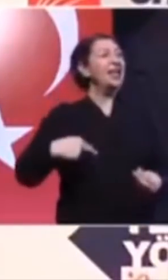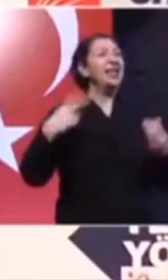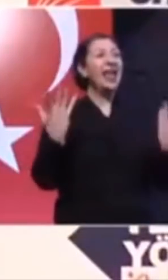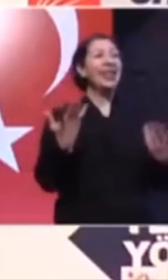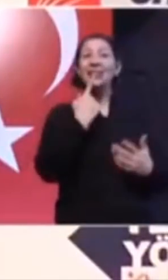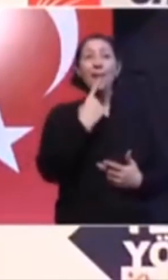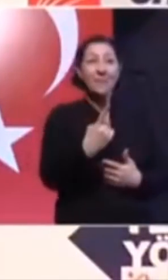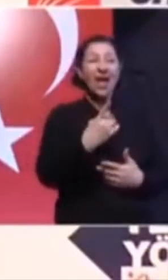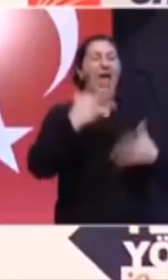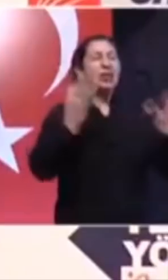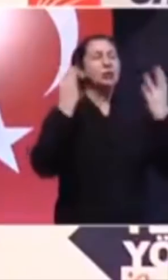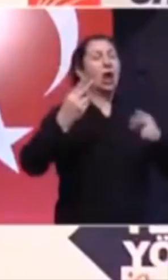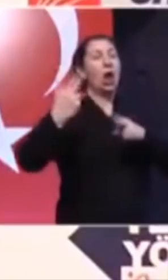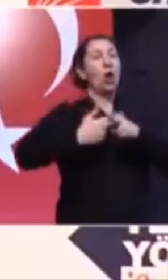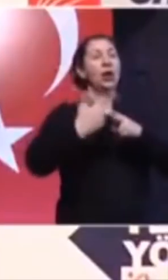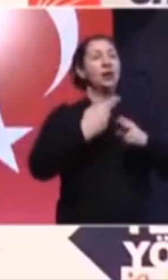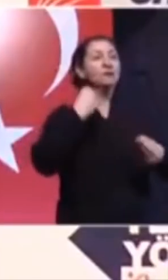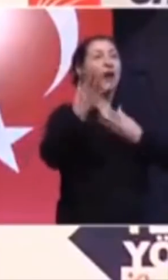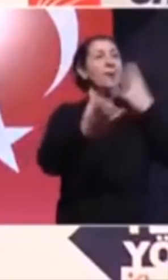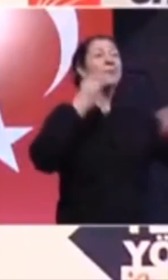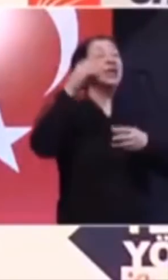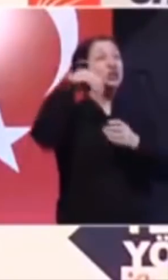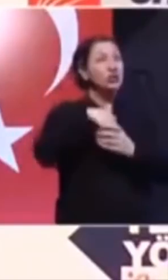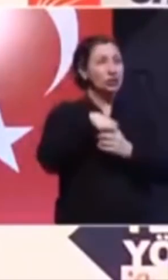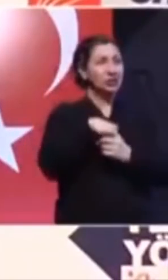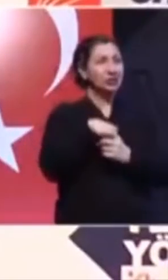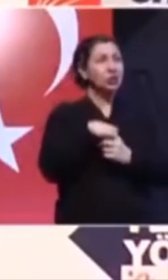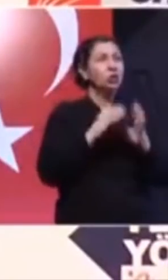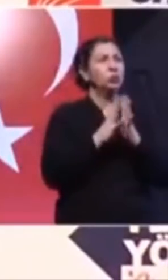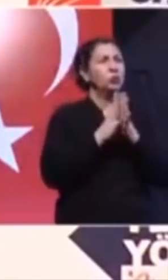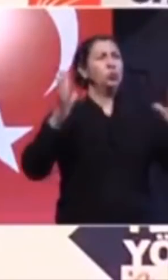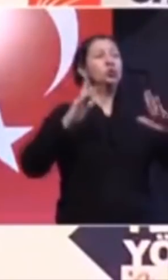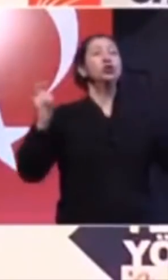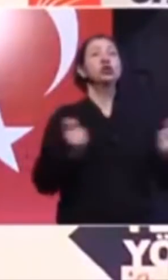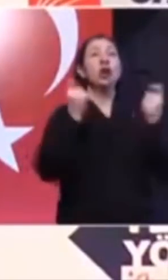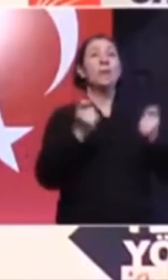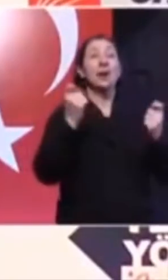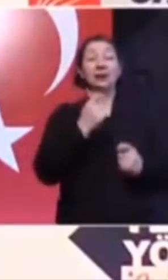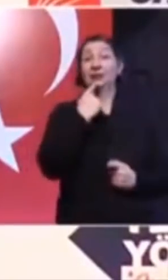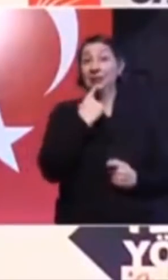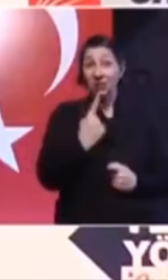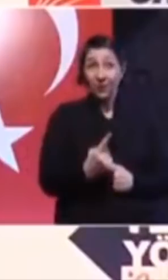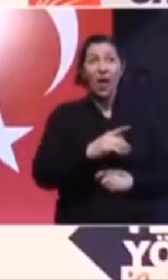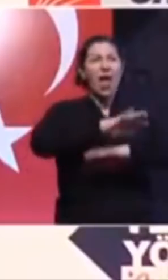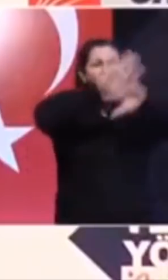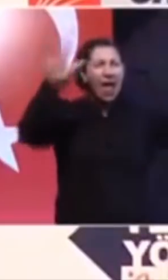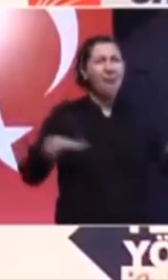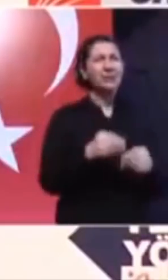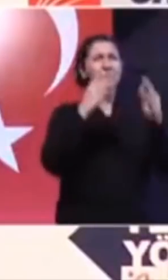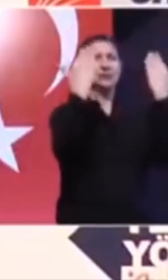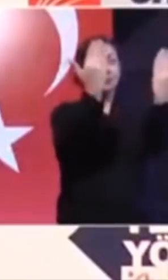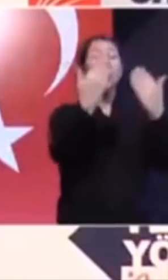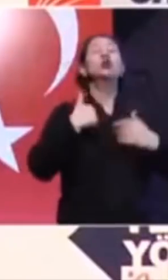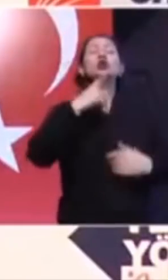belediyecilikte en güzel örnekleri ortaya koyma konusunda büyük çaba göstereceğimizi hepinizin huzurunda